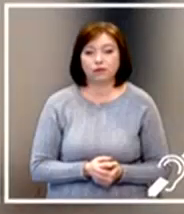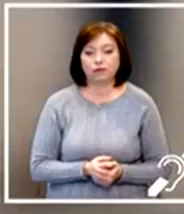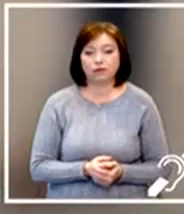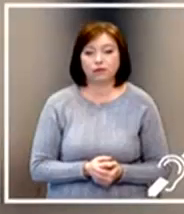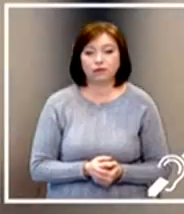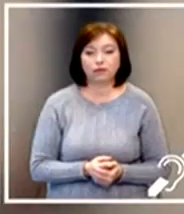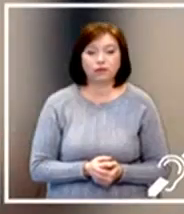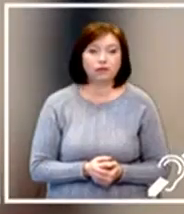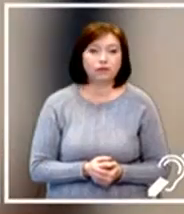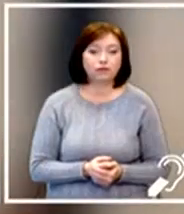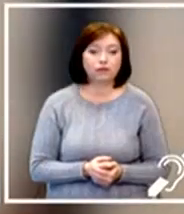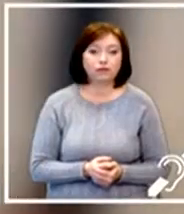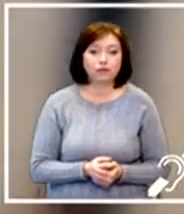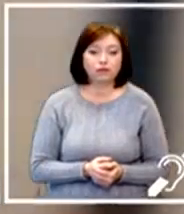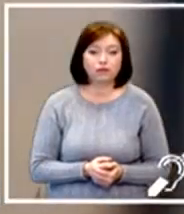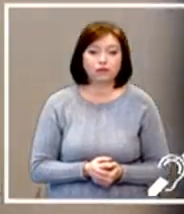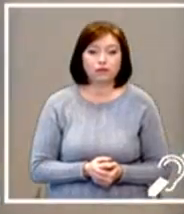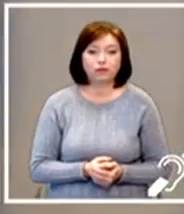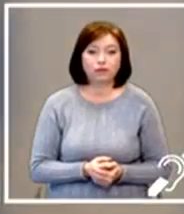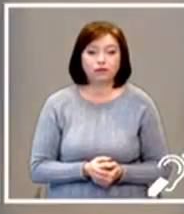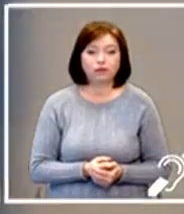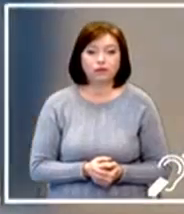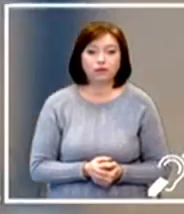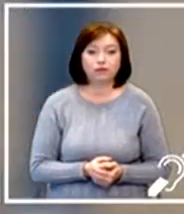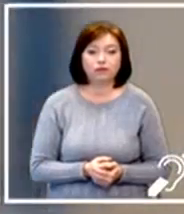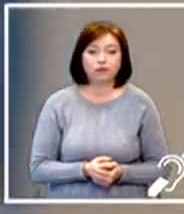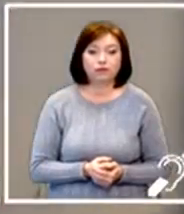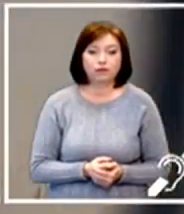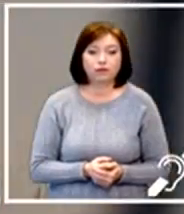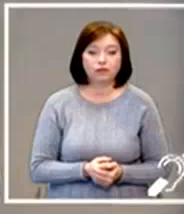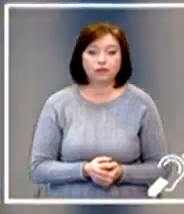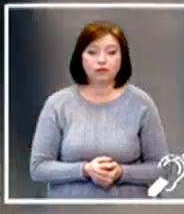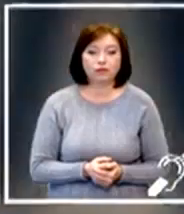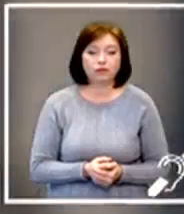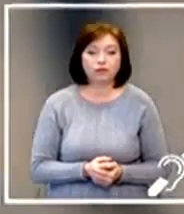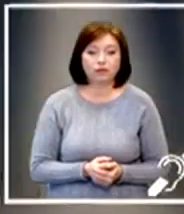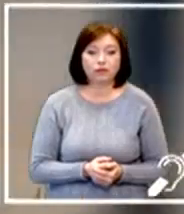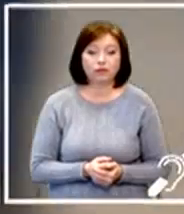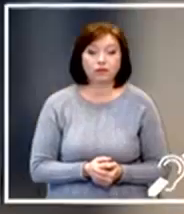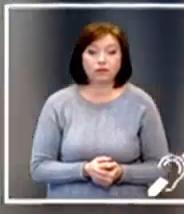european al Republicii Moldova. Să lase în pace Chișinăul.